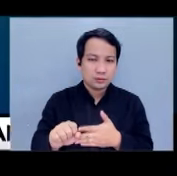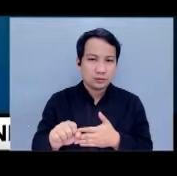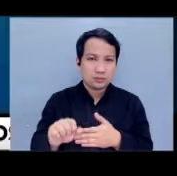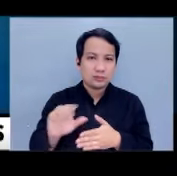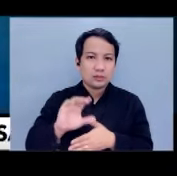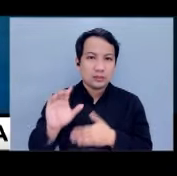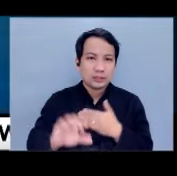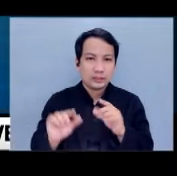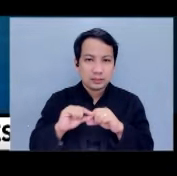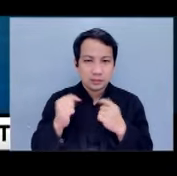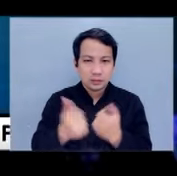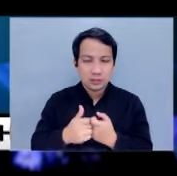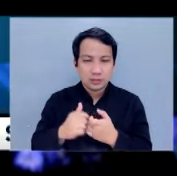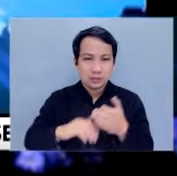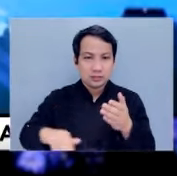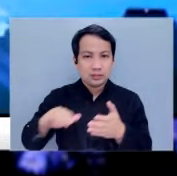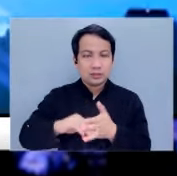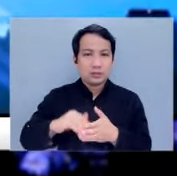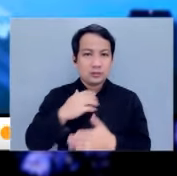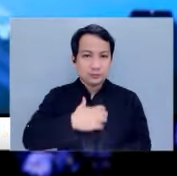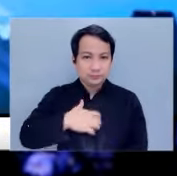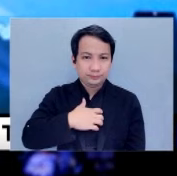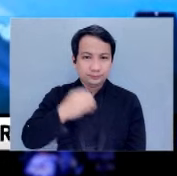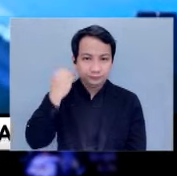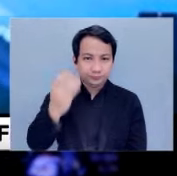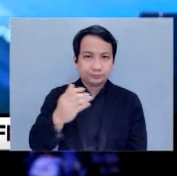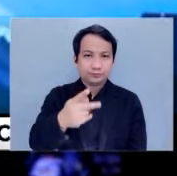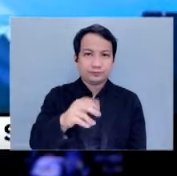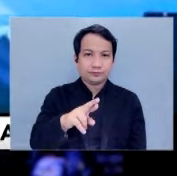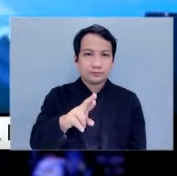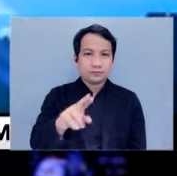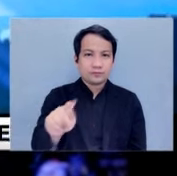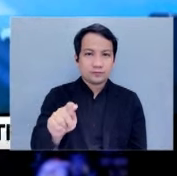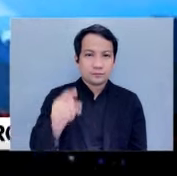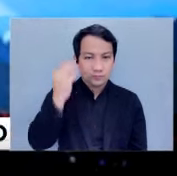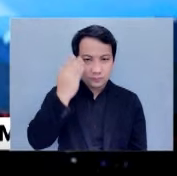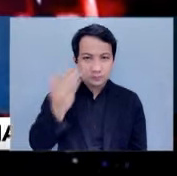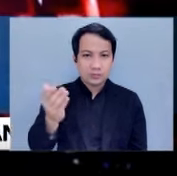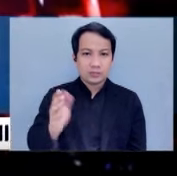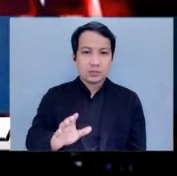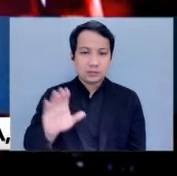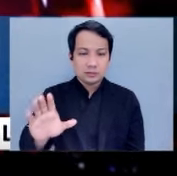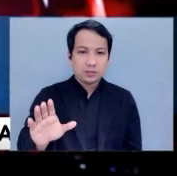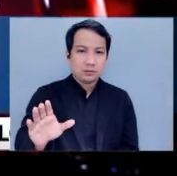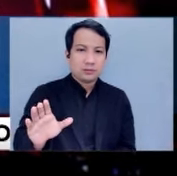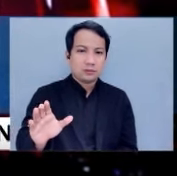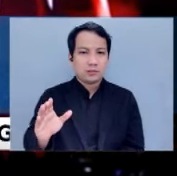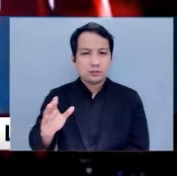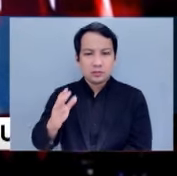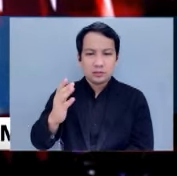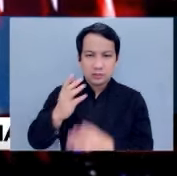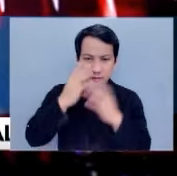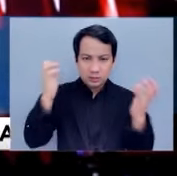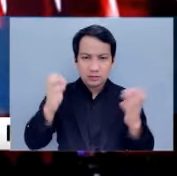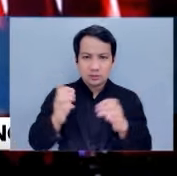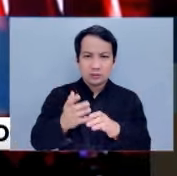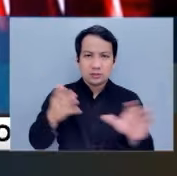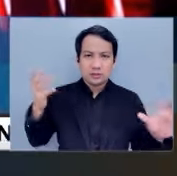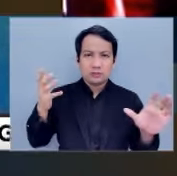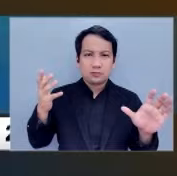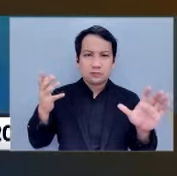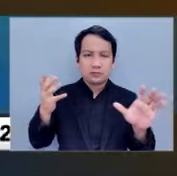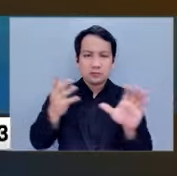grupo, sunod-sunod din ang reklamo ng carrot sa mga nangyari sa fall of tour. Kinainis ng fans ang napakahabang pila na umabot